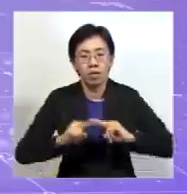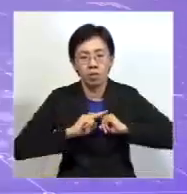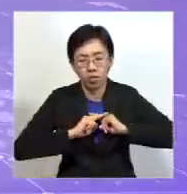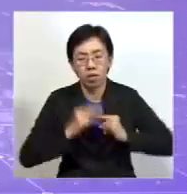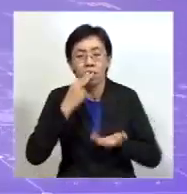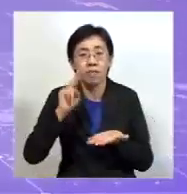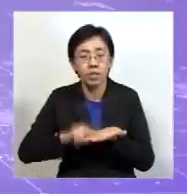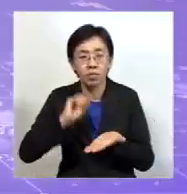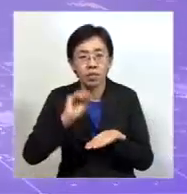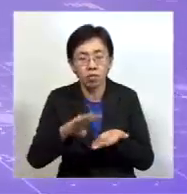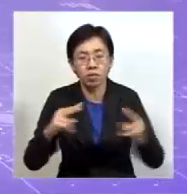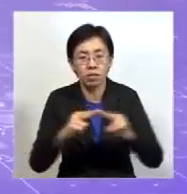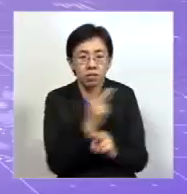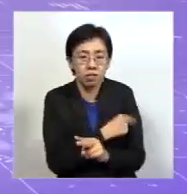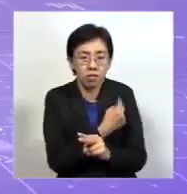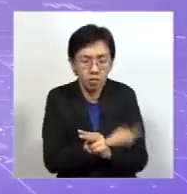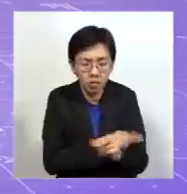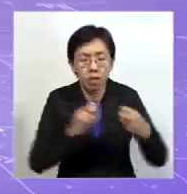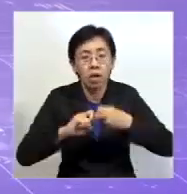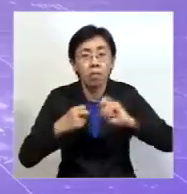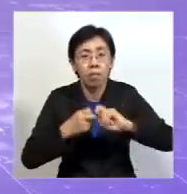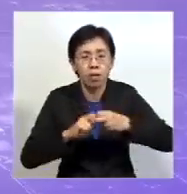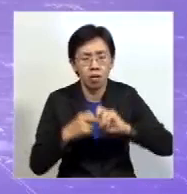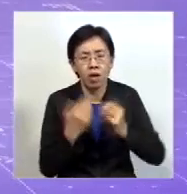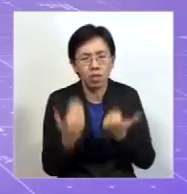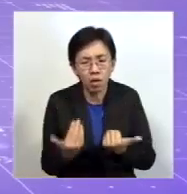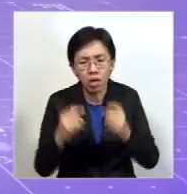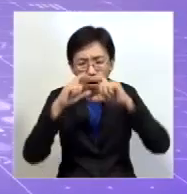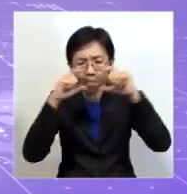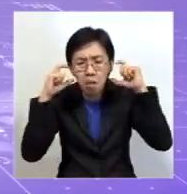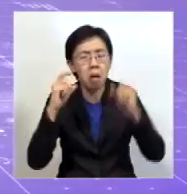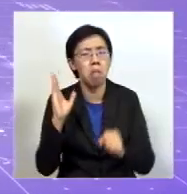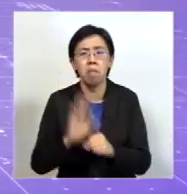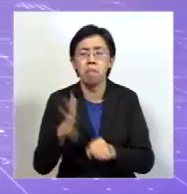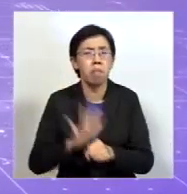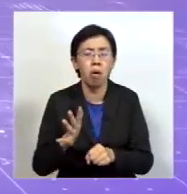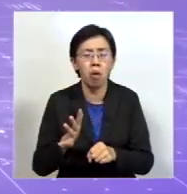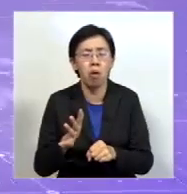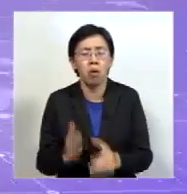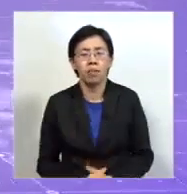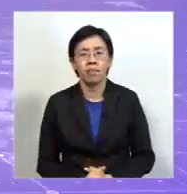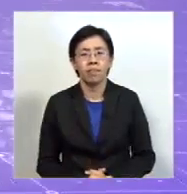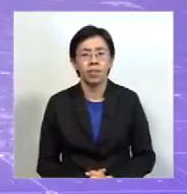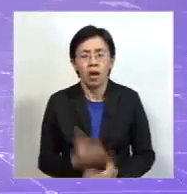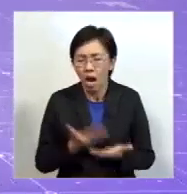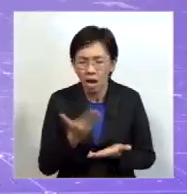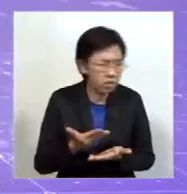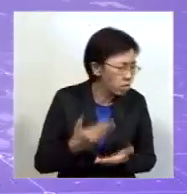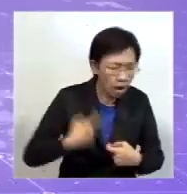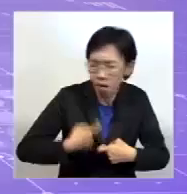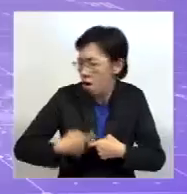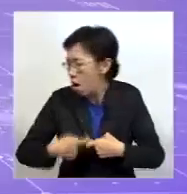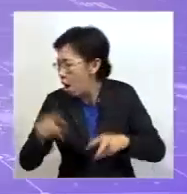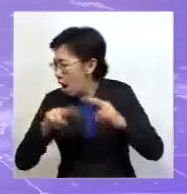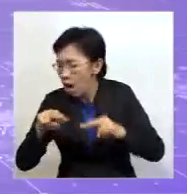การส่งหนังสือมาที่กระทรวงสาธารณสุขถึงปัญหาวิกฤตนะครับในการขาดแคลนหน้ากากอนามัยนะครับเพราะว่าตอนนี้เนี่ยหาซื้อไม่ได้ก็เป็น